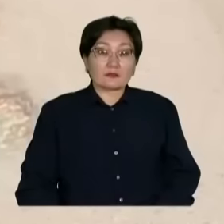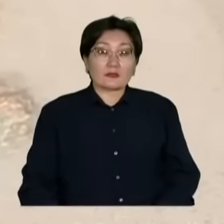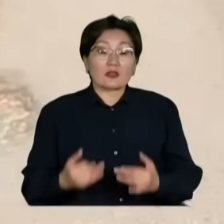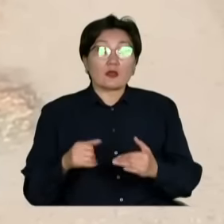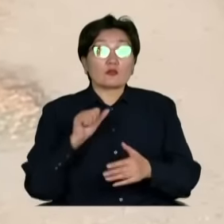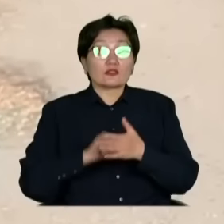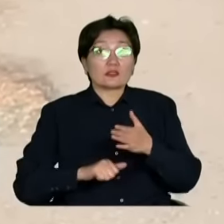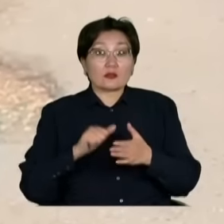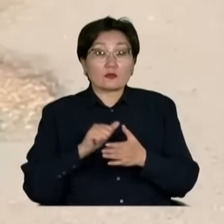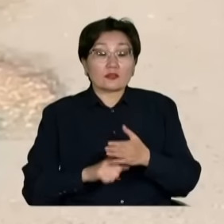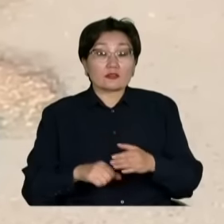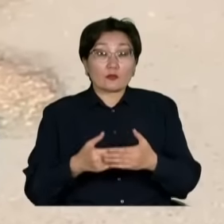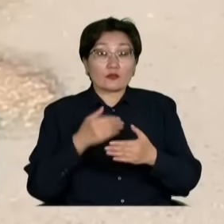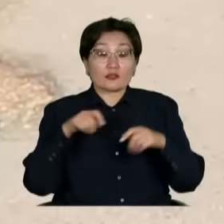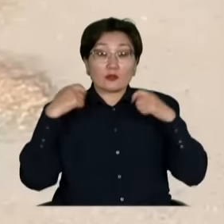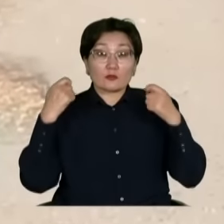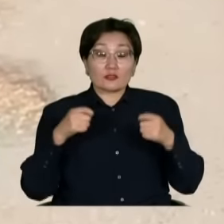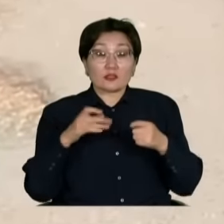причиной